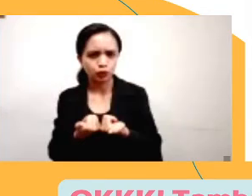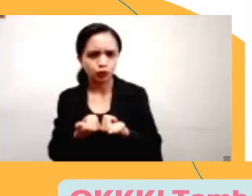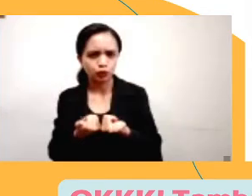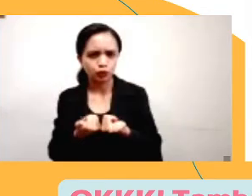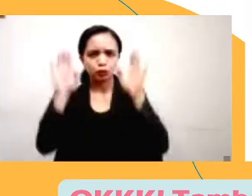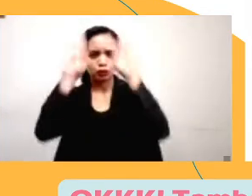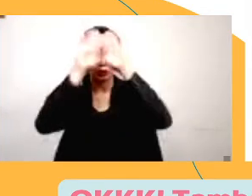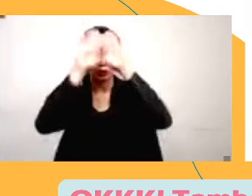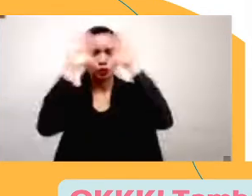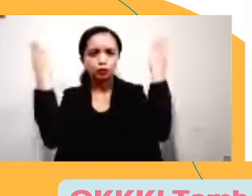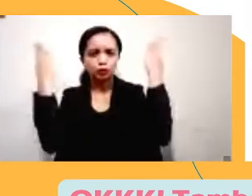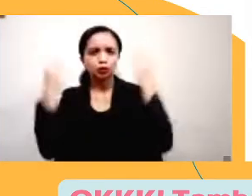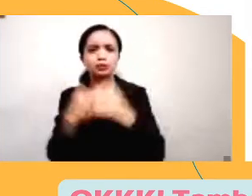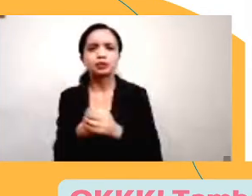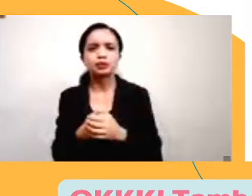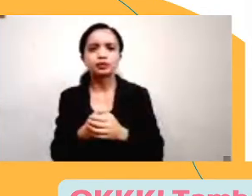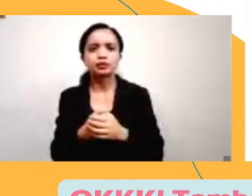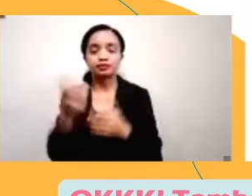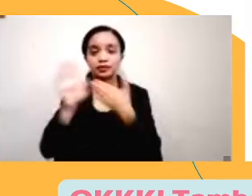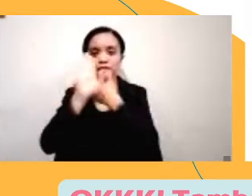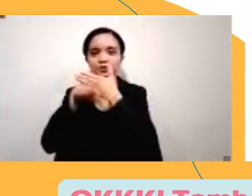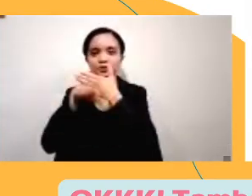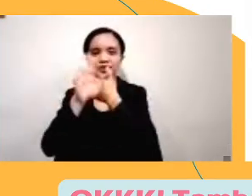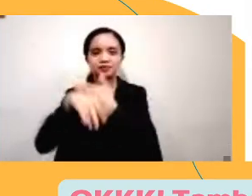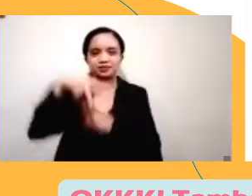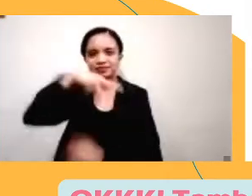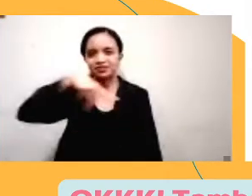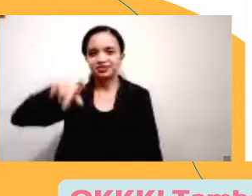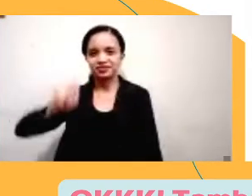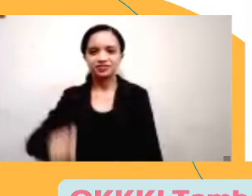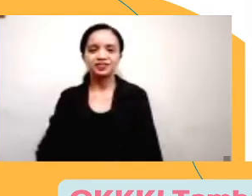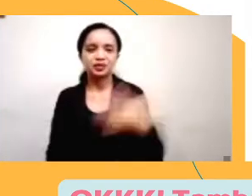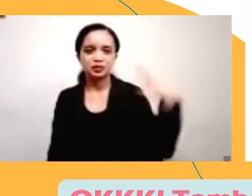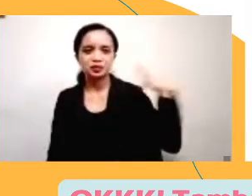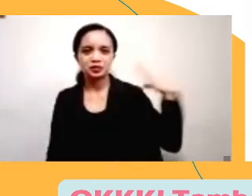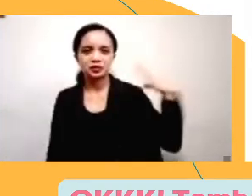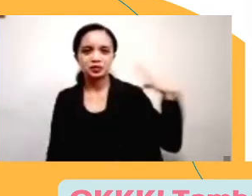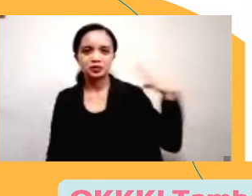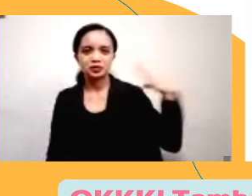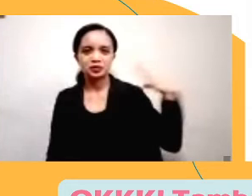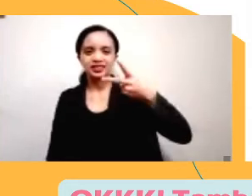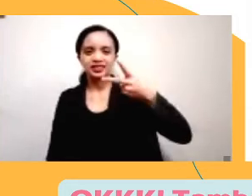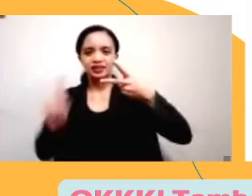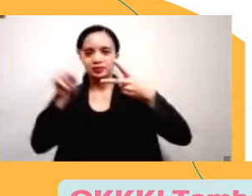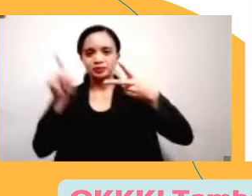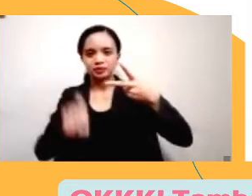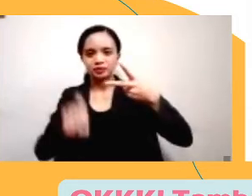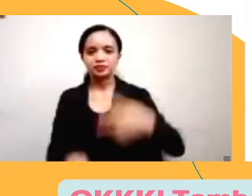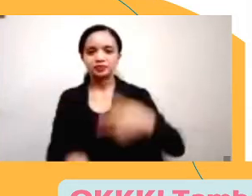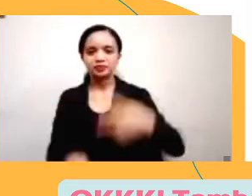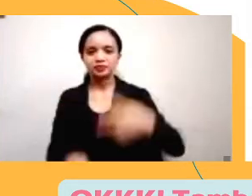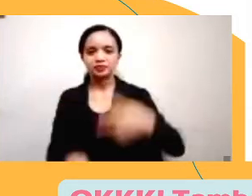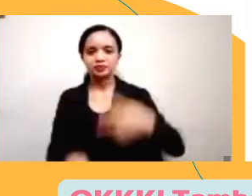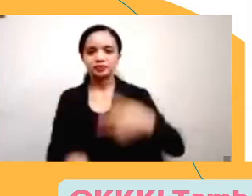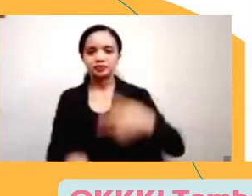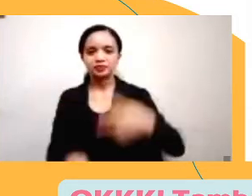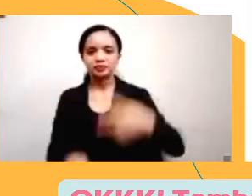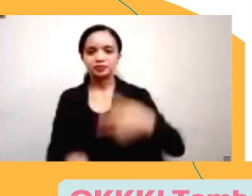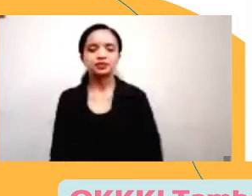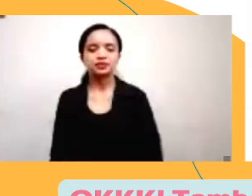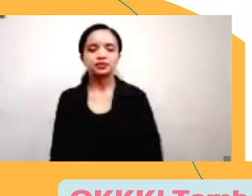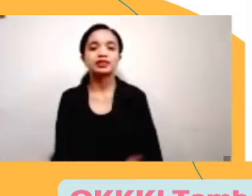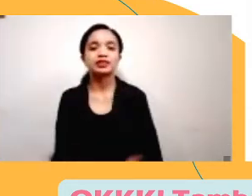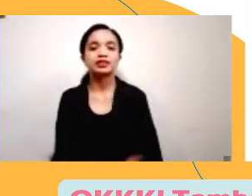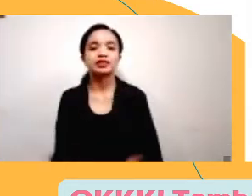Okay, pahibalik po ng ating slide. Napunta na tayo sa third question. Second question pa lang po tayo. Ayan. Okay. So again, base sa inyong